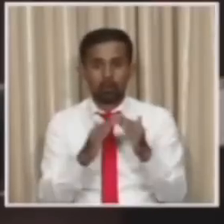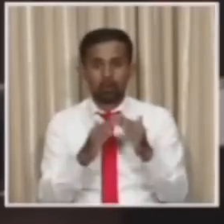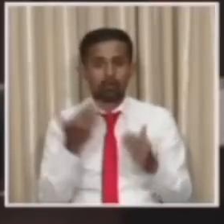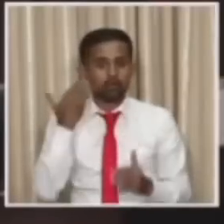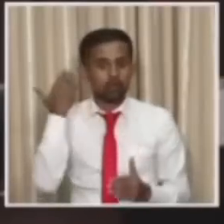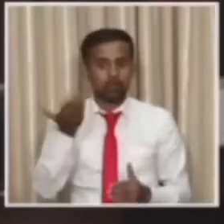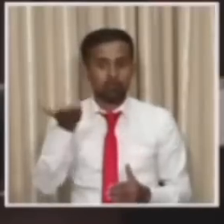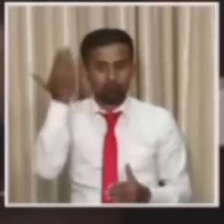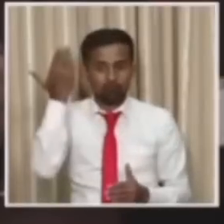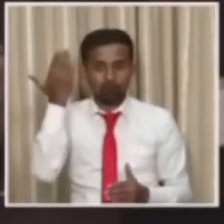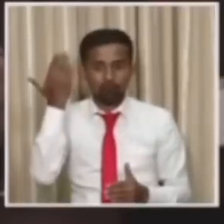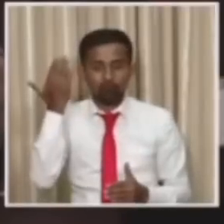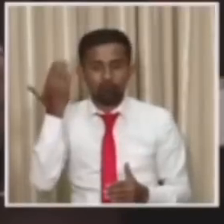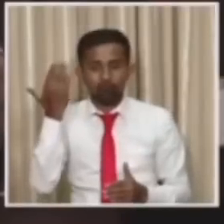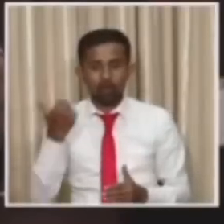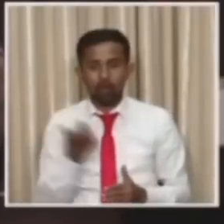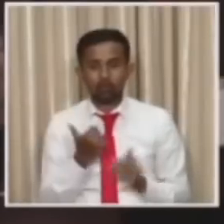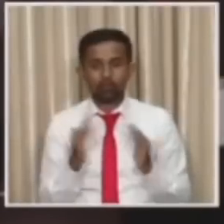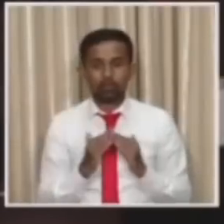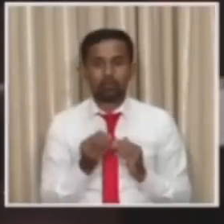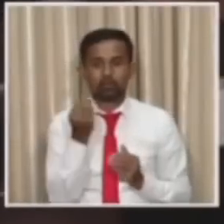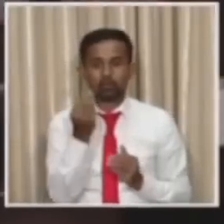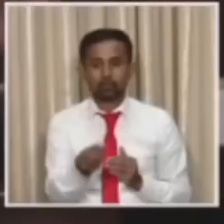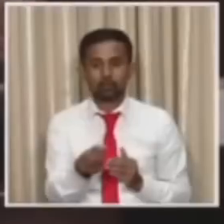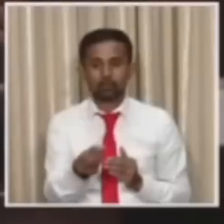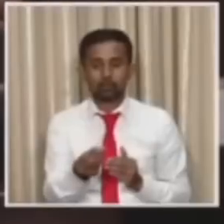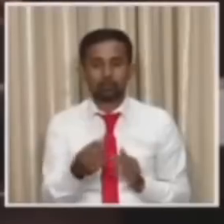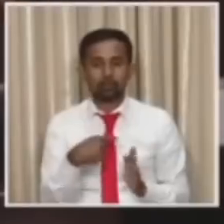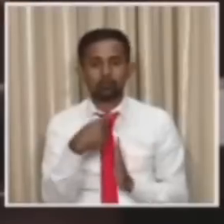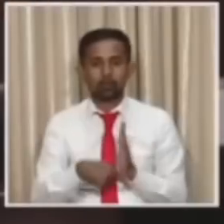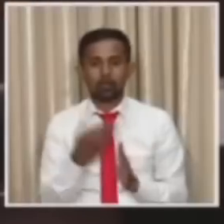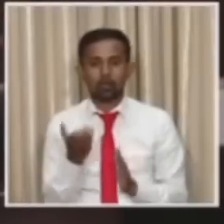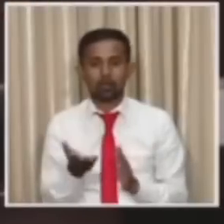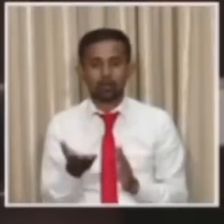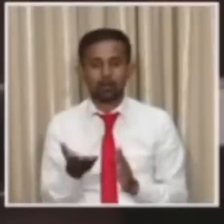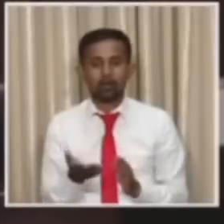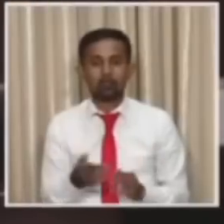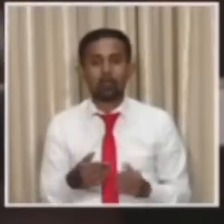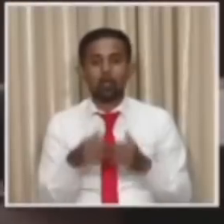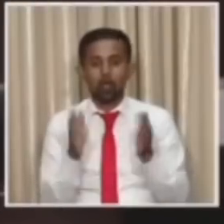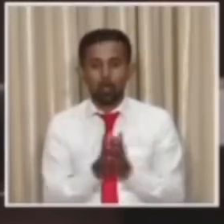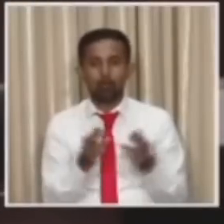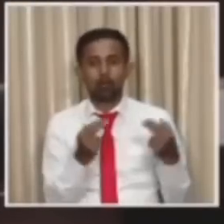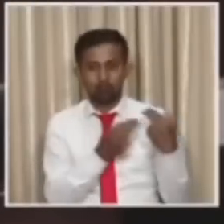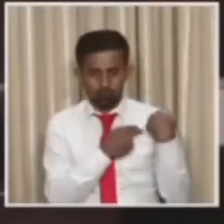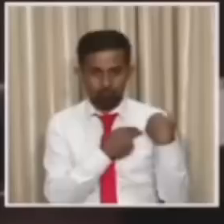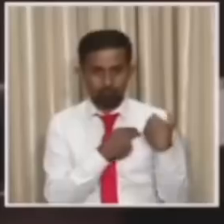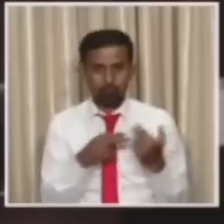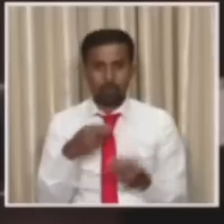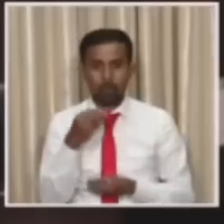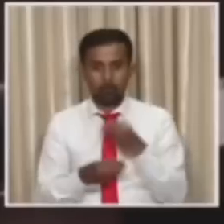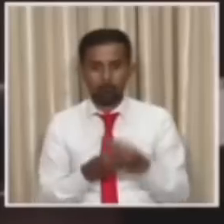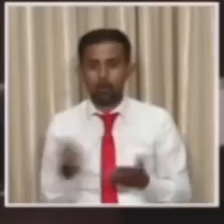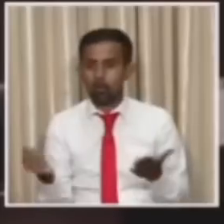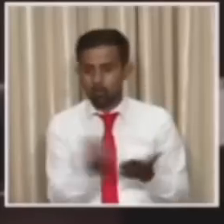නිසා ස්ටැන් මෝකසන්ට් එකේ අලුත් දෙයක් දෙනවා මෙන්න මේක තමයි ශ්‍රී ලංකාව මෙන්න මේක තමයි මේ ඔක්කොම වග කියන්න ඕනේ මේ ආර්ථික ව්‍යවසායකයා